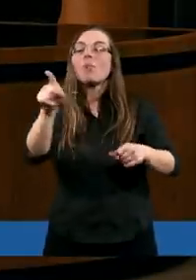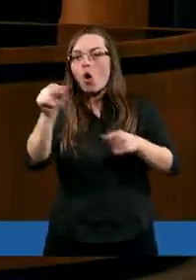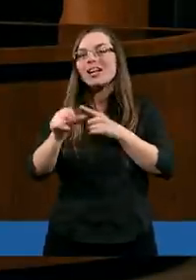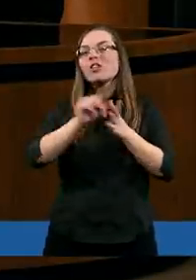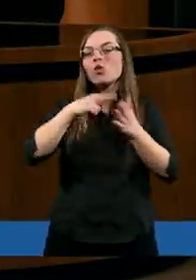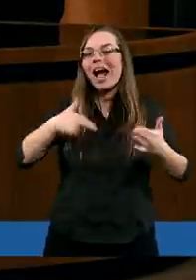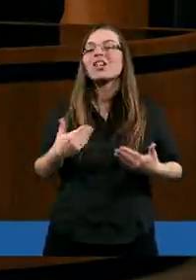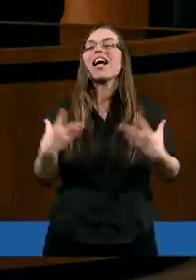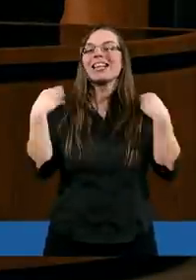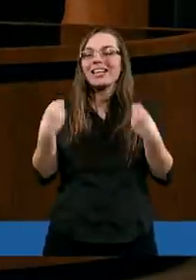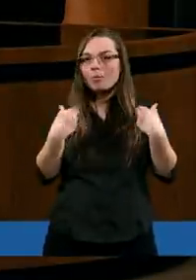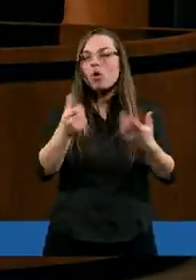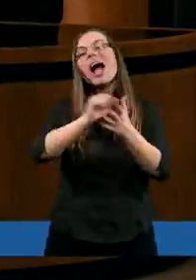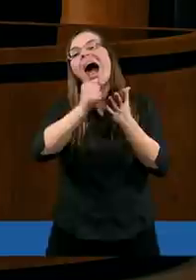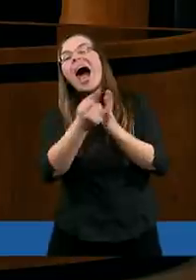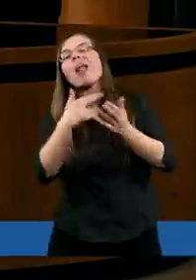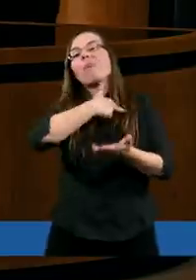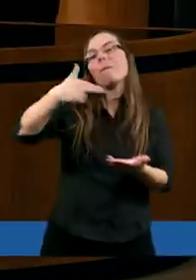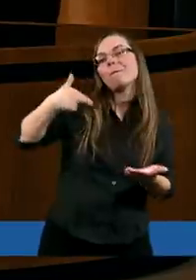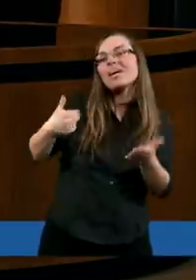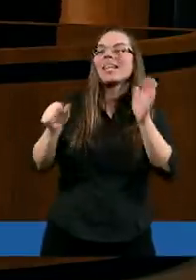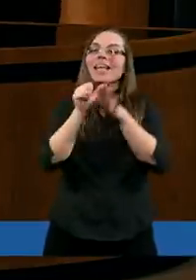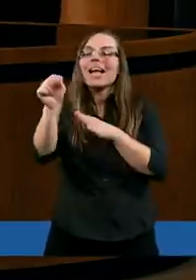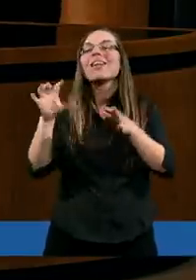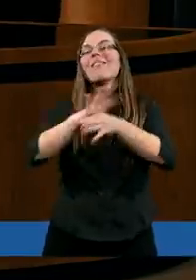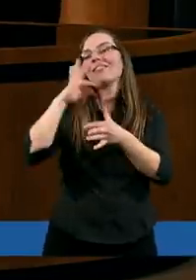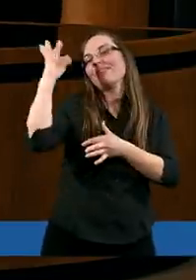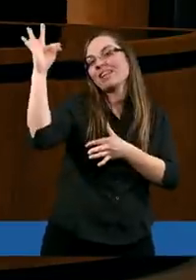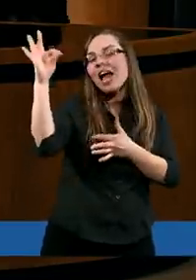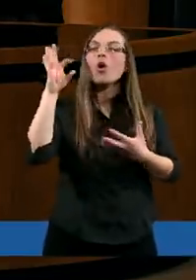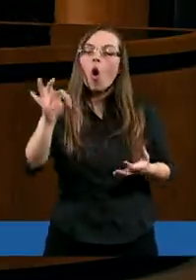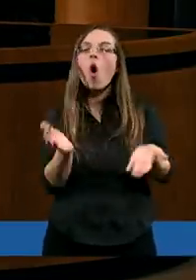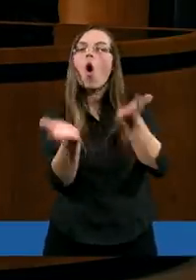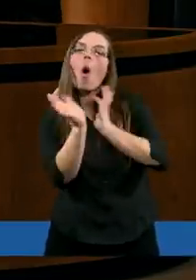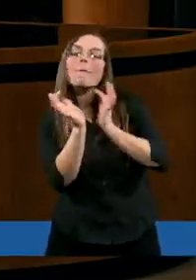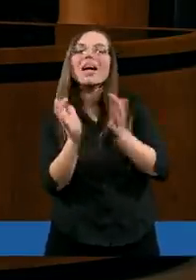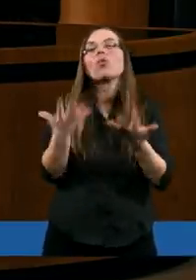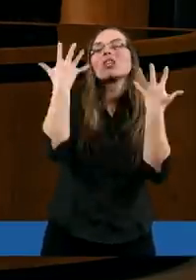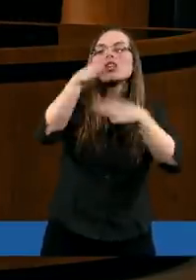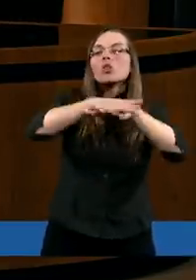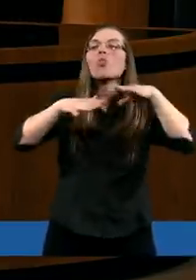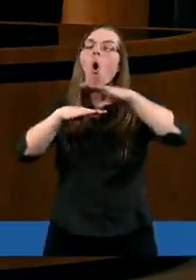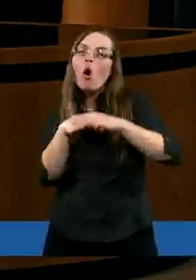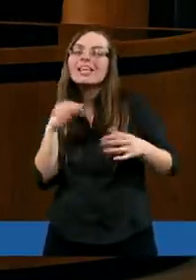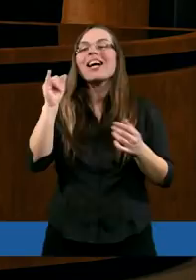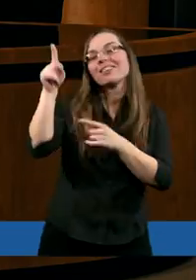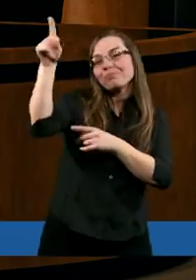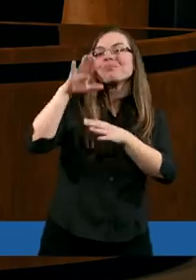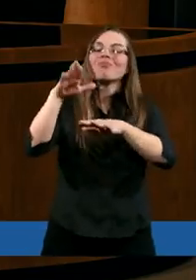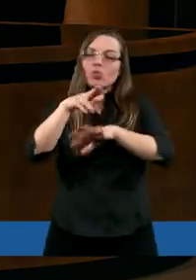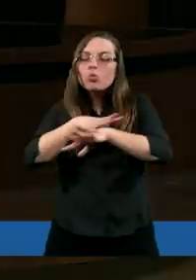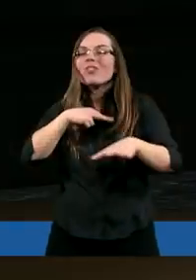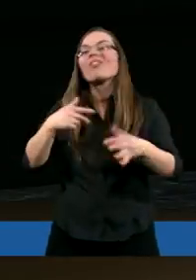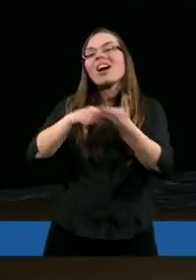dyspozycji, albo my jesteśmy w Jego opiekuńczych dłoniach i On nas prowadzi, i On